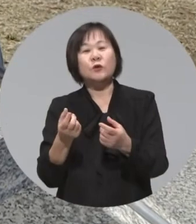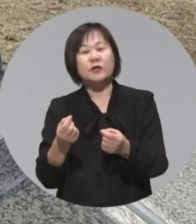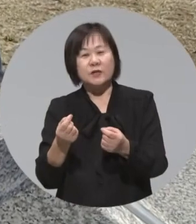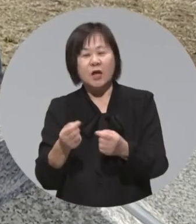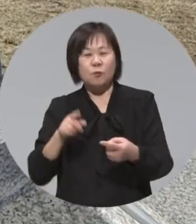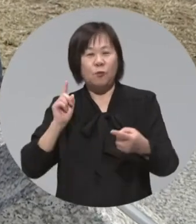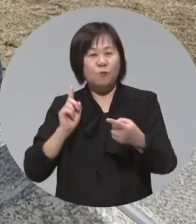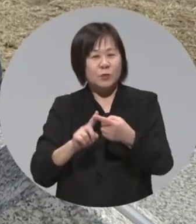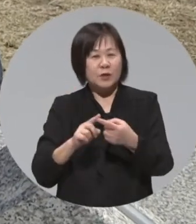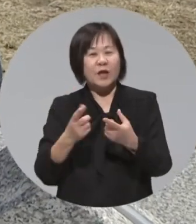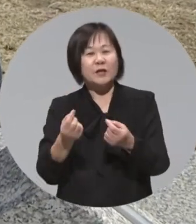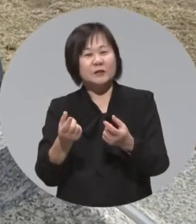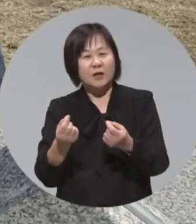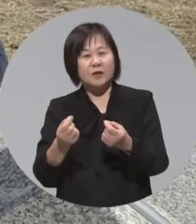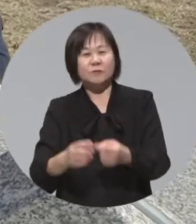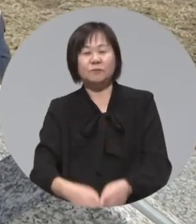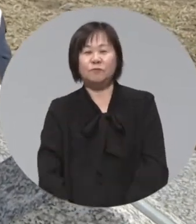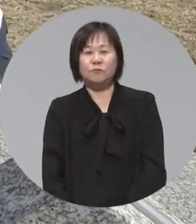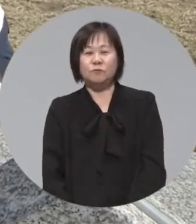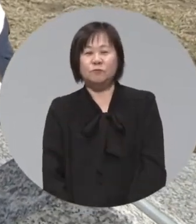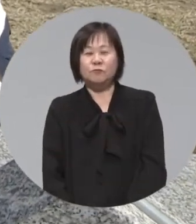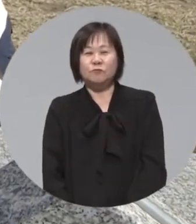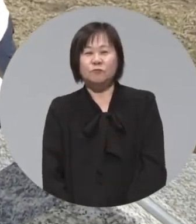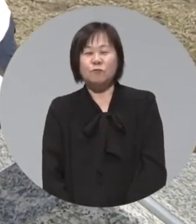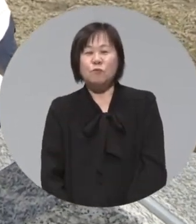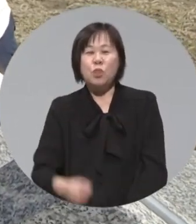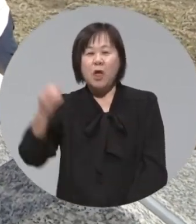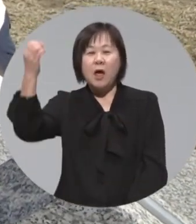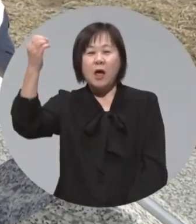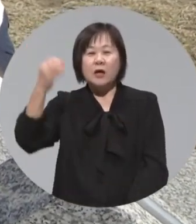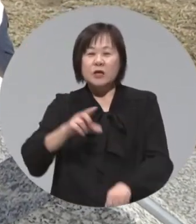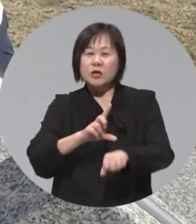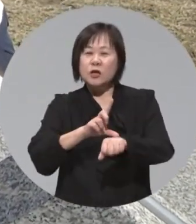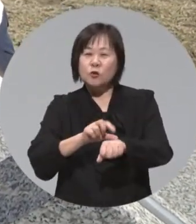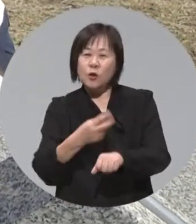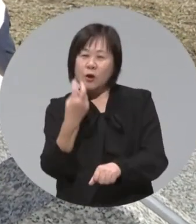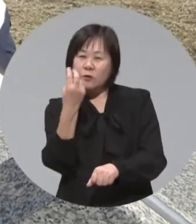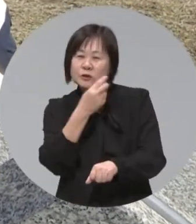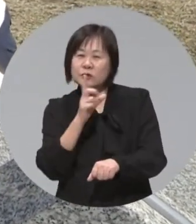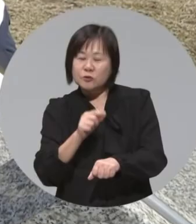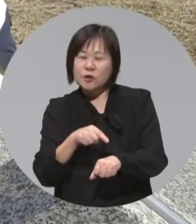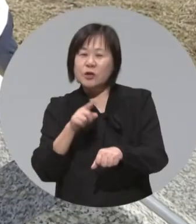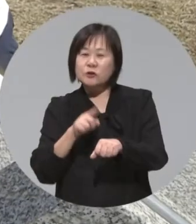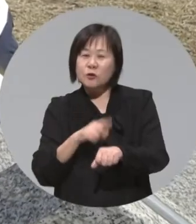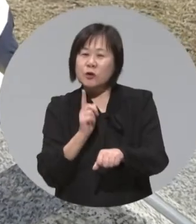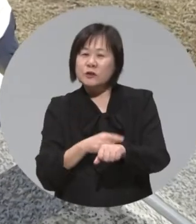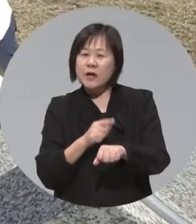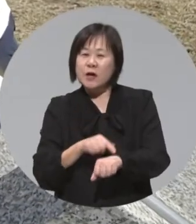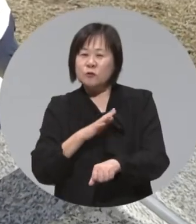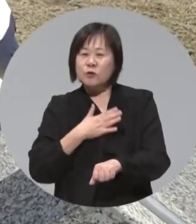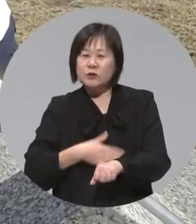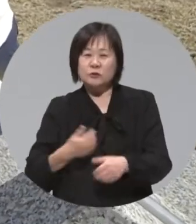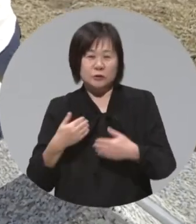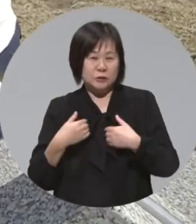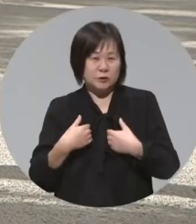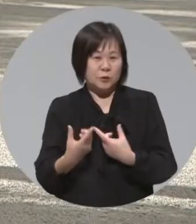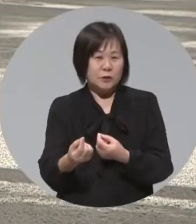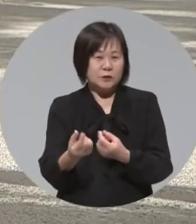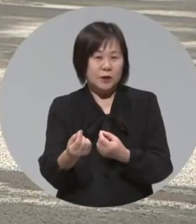ぴったりですね、 はい、ということなんですね。日時計を読むときにはそういう、ちょっと修正が、ね、必要なんですね、はい、